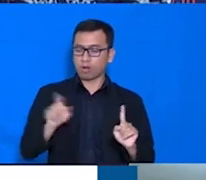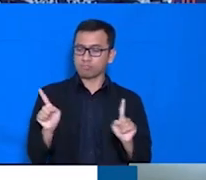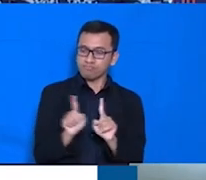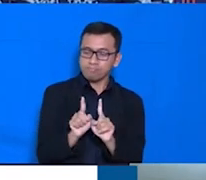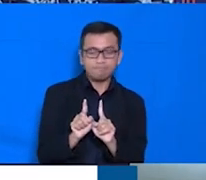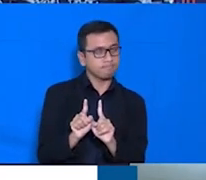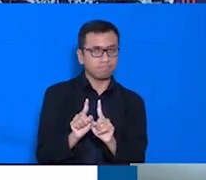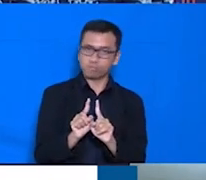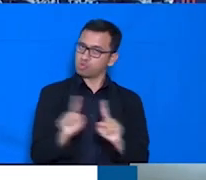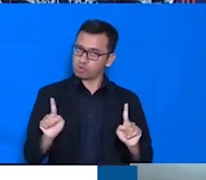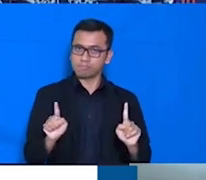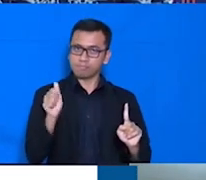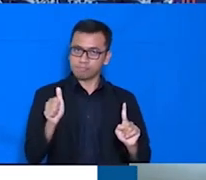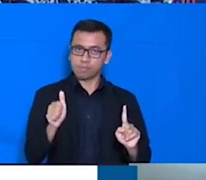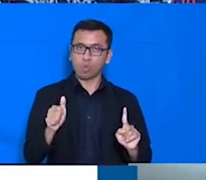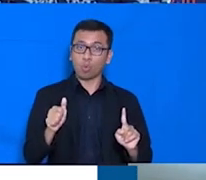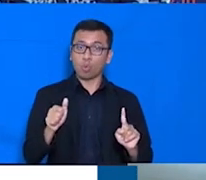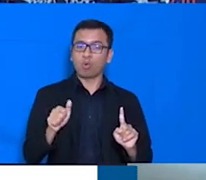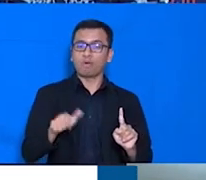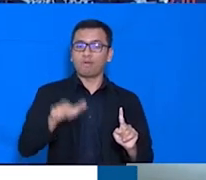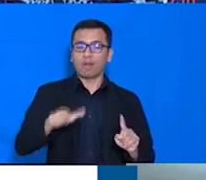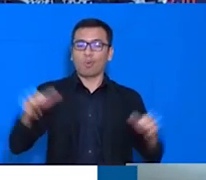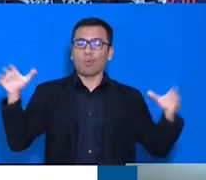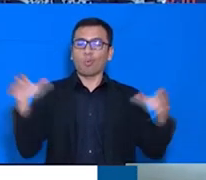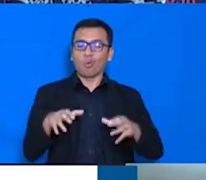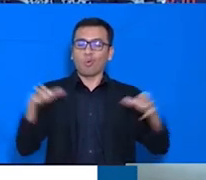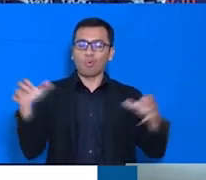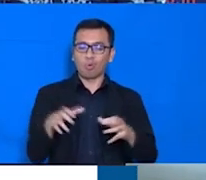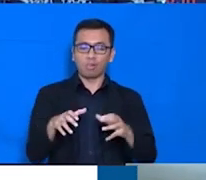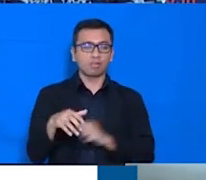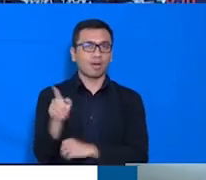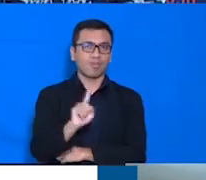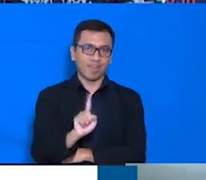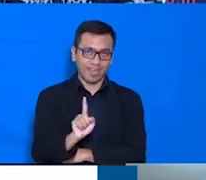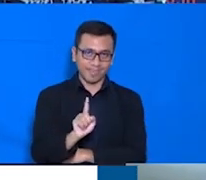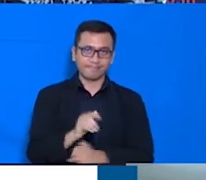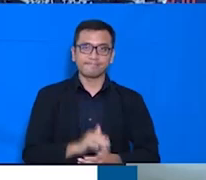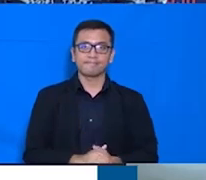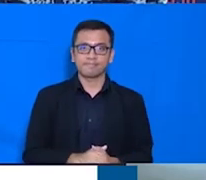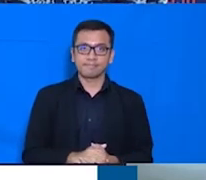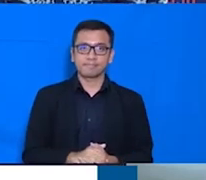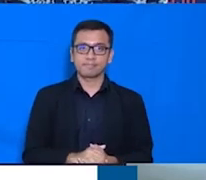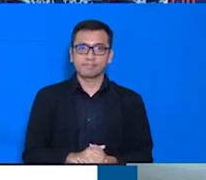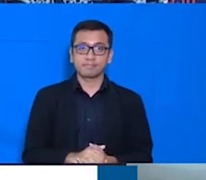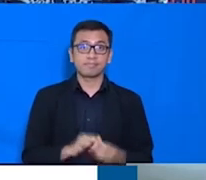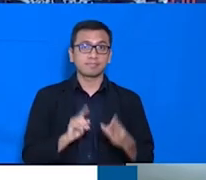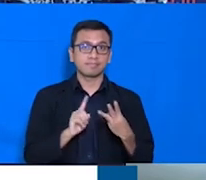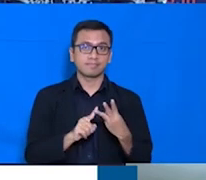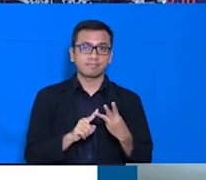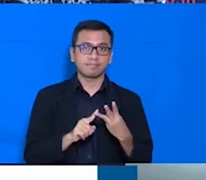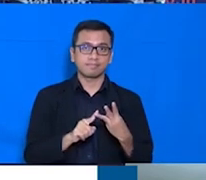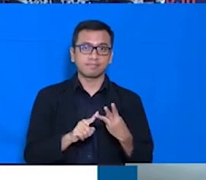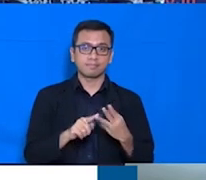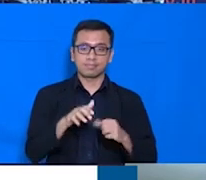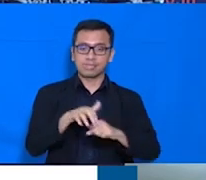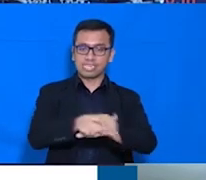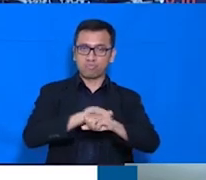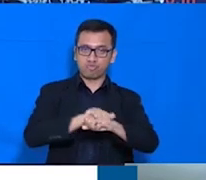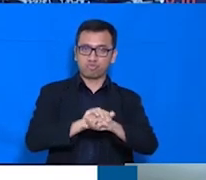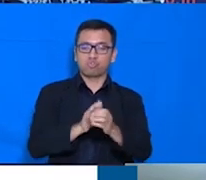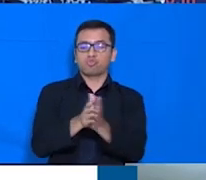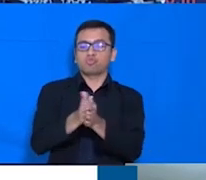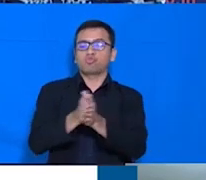dan berkumpul. Ketiga, cuci tangan pakai sabun dan jangan menyentuh